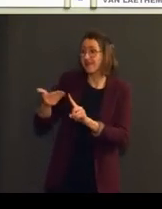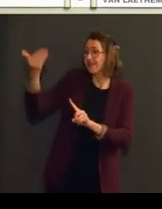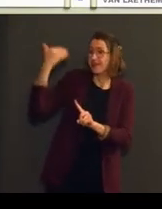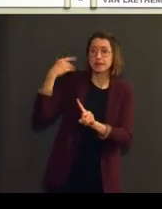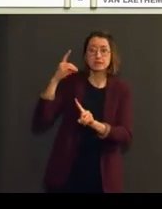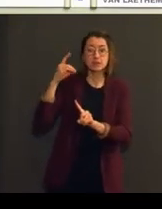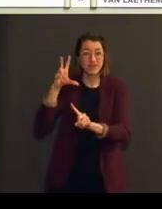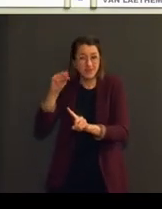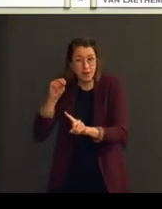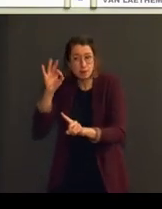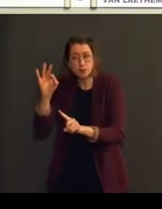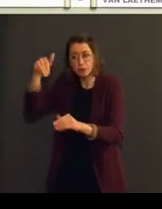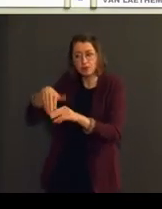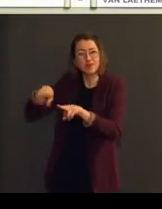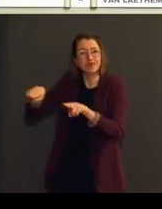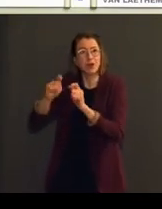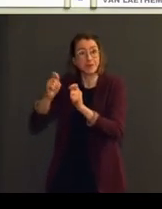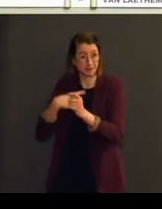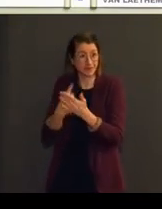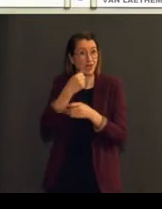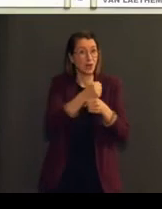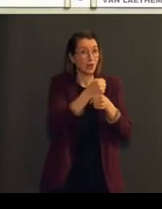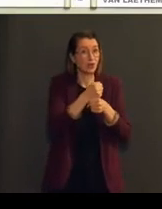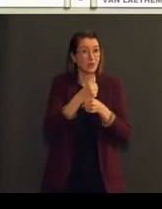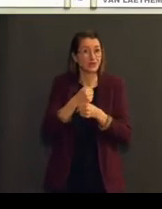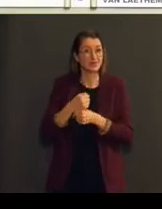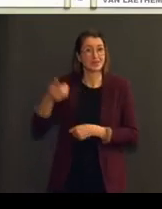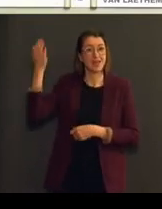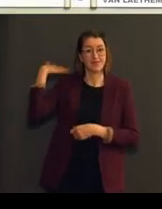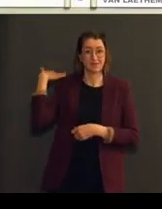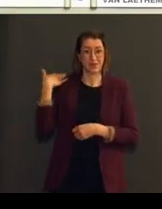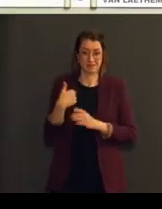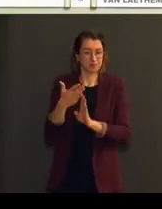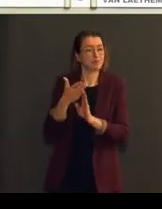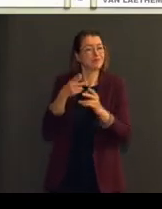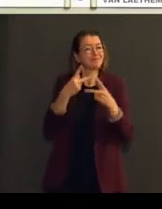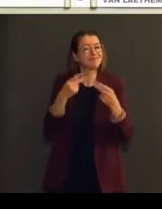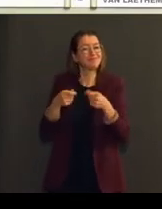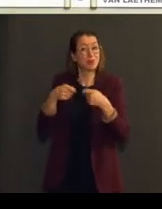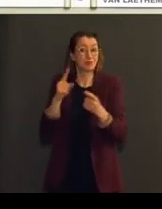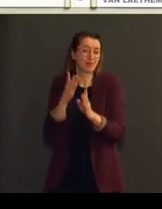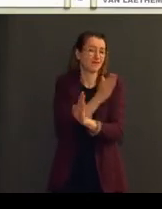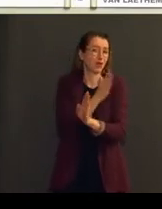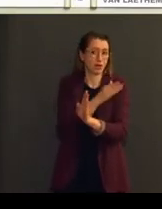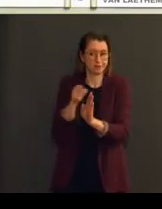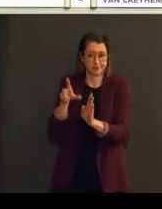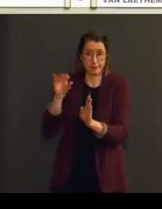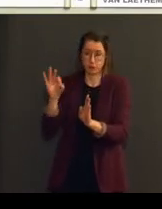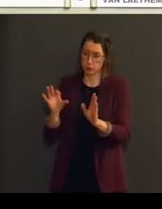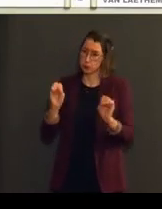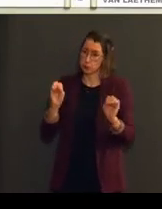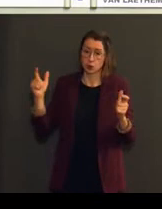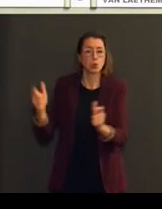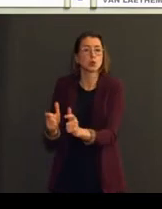avant le début de la campagne de vaccination. Ceci est très bien illustré par le schéma que vous voyez maintenant.